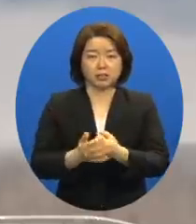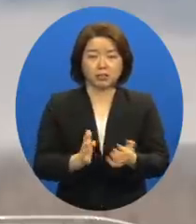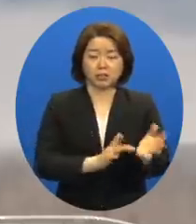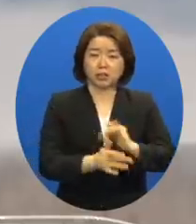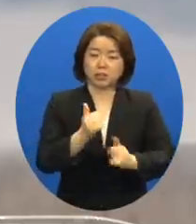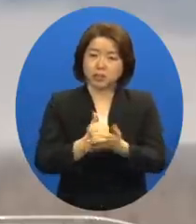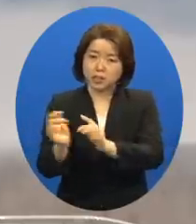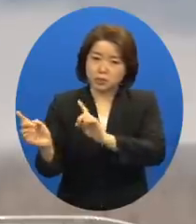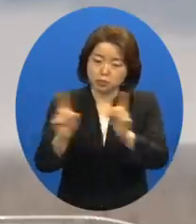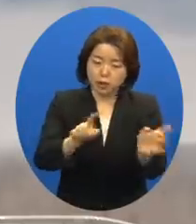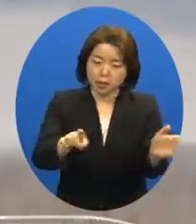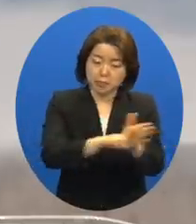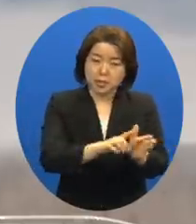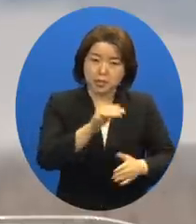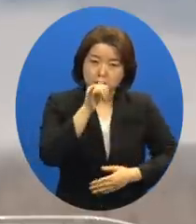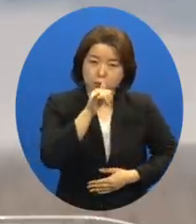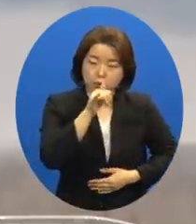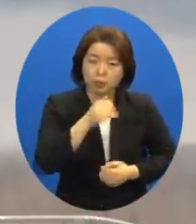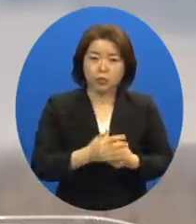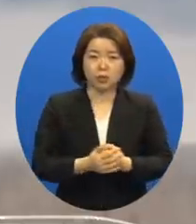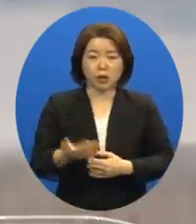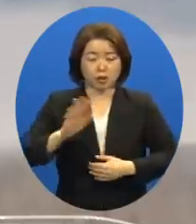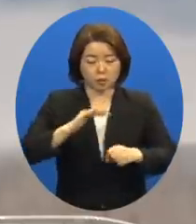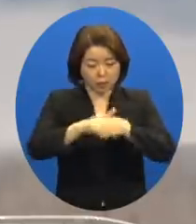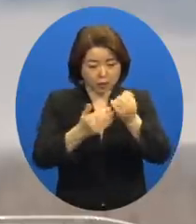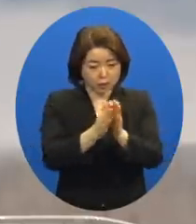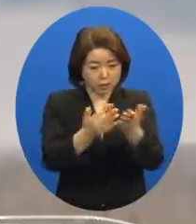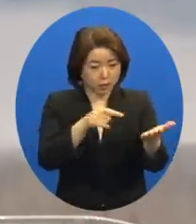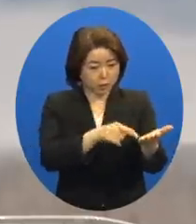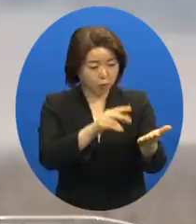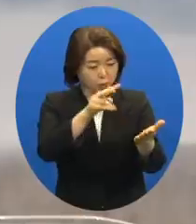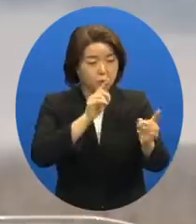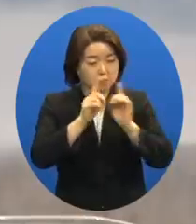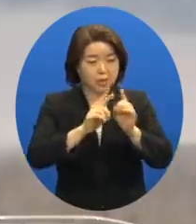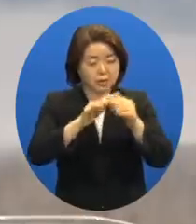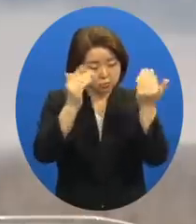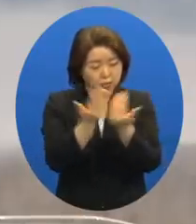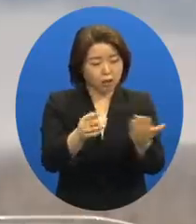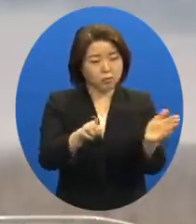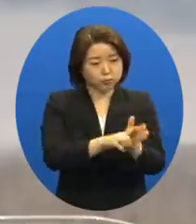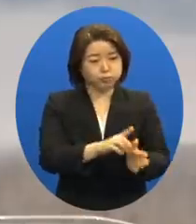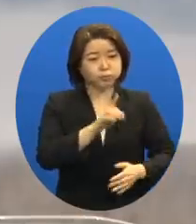예수님의 부활을 믿는데도, 성경에 있는 말씀을 다 믿는다면서도